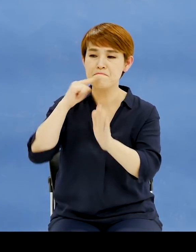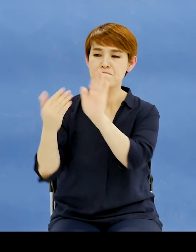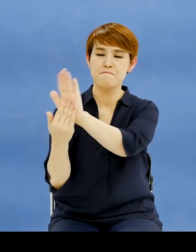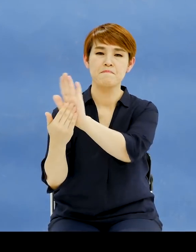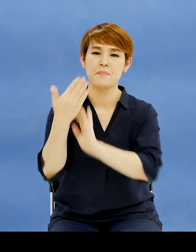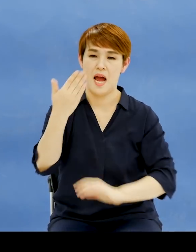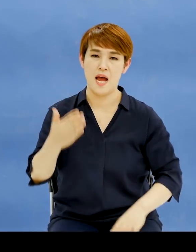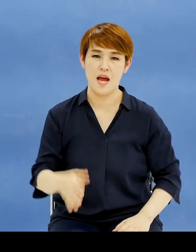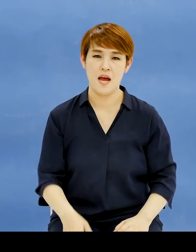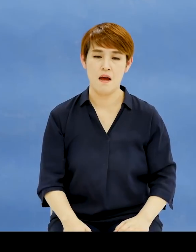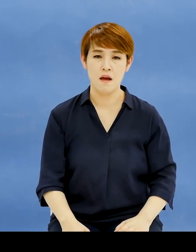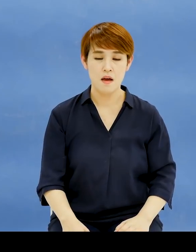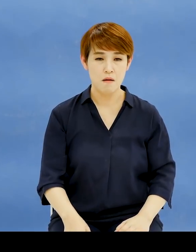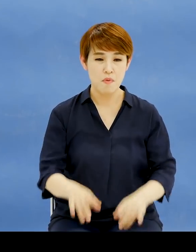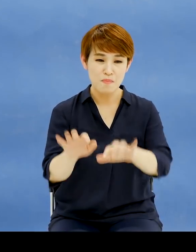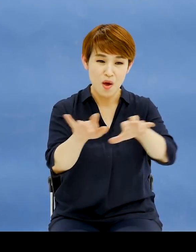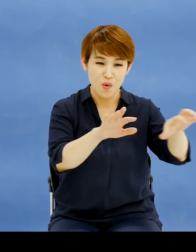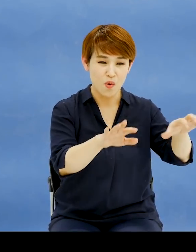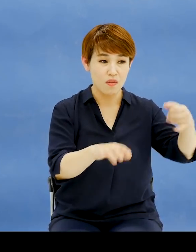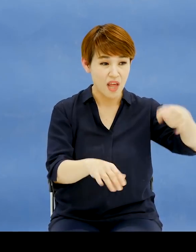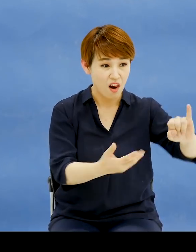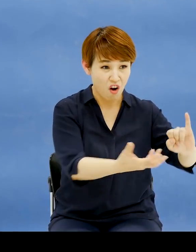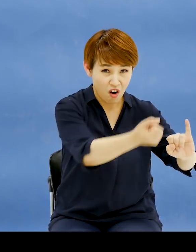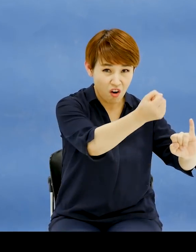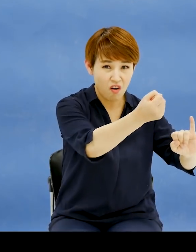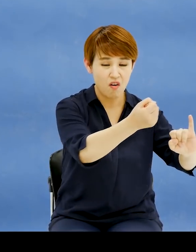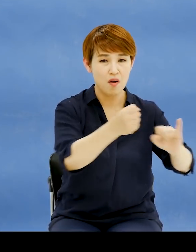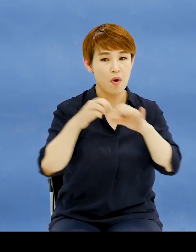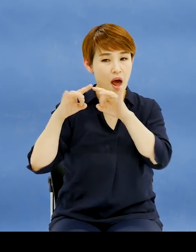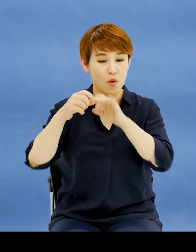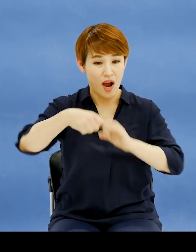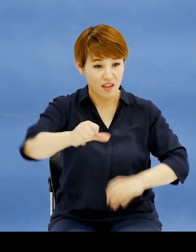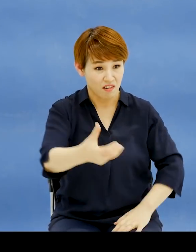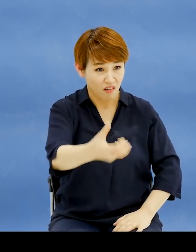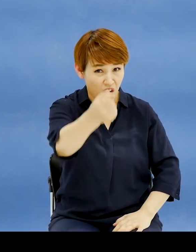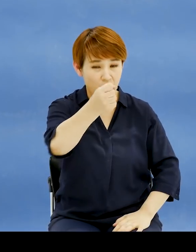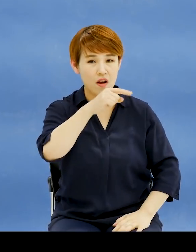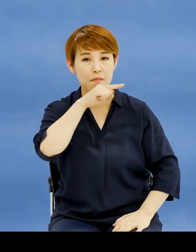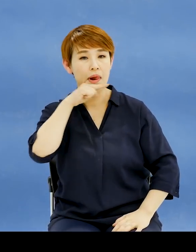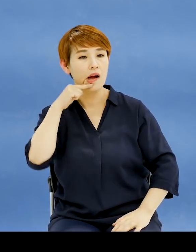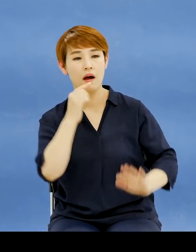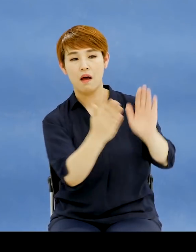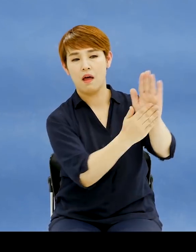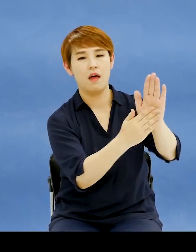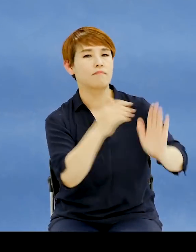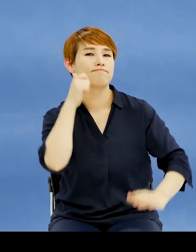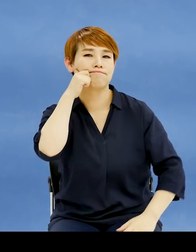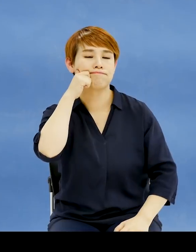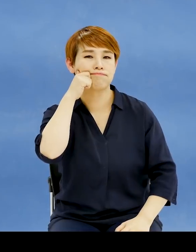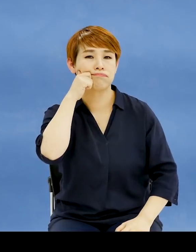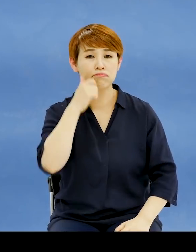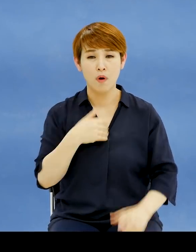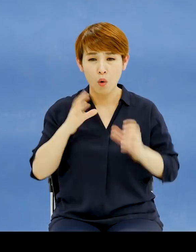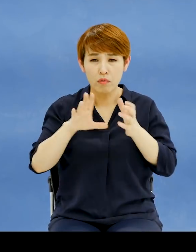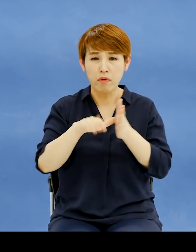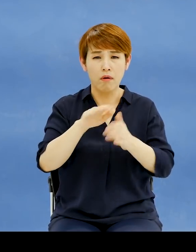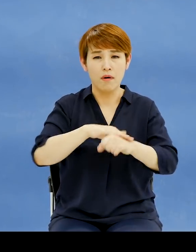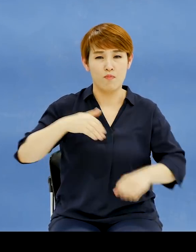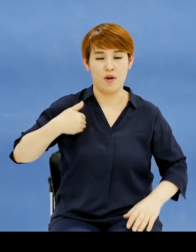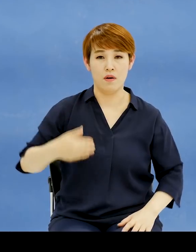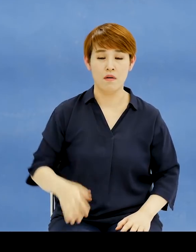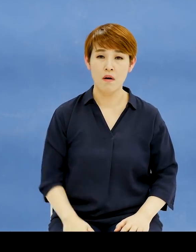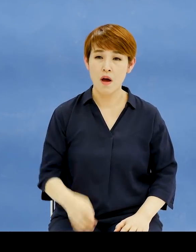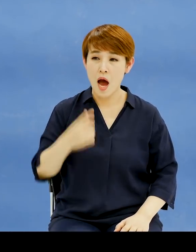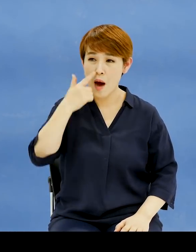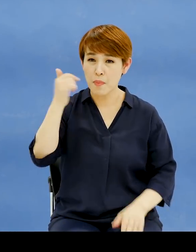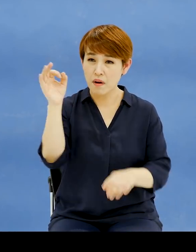엄마 거거나 피아노가 딸 거고 그리고 뭐 라디오는 뭐 아들 거다 그럼 못 해요. 근데 저는 어렸을 때니까 그런 걸 모르고